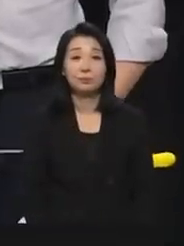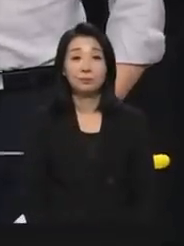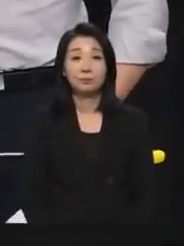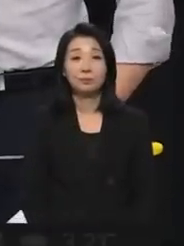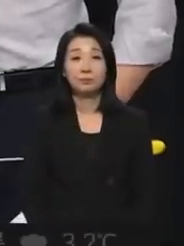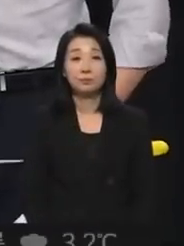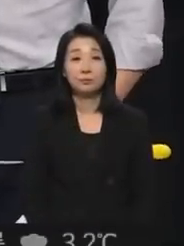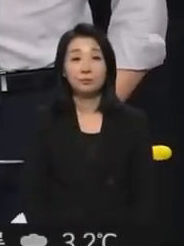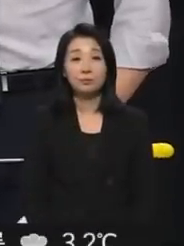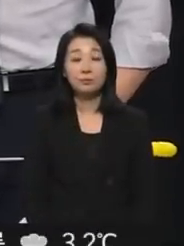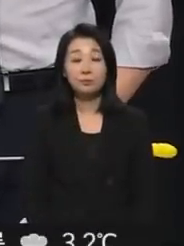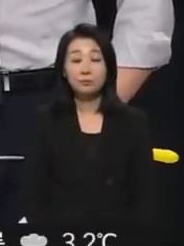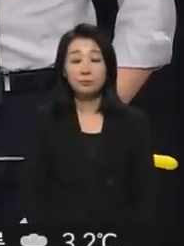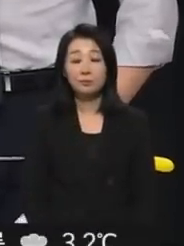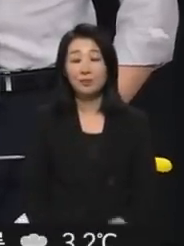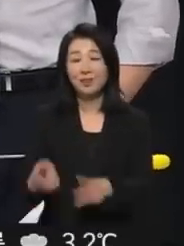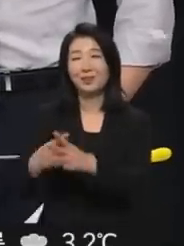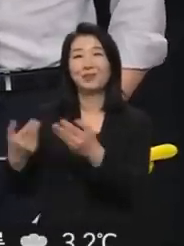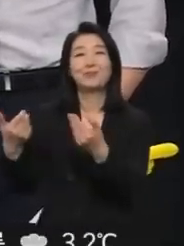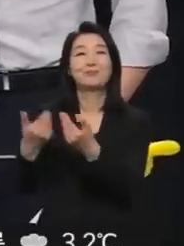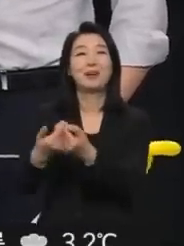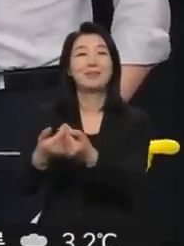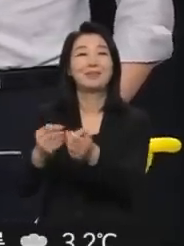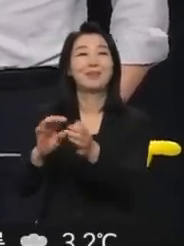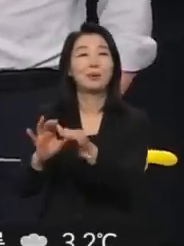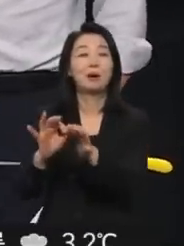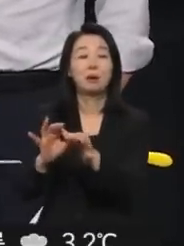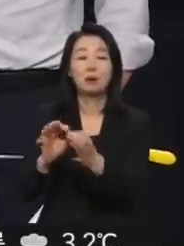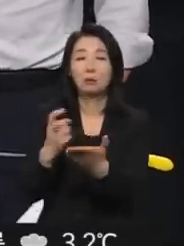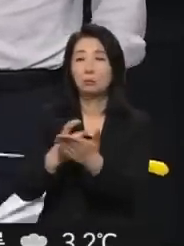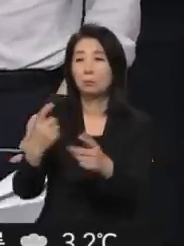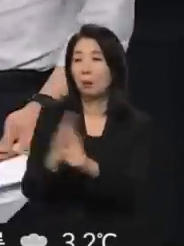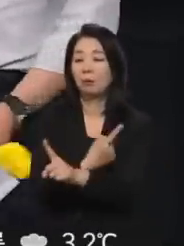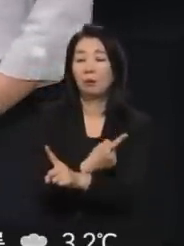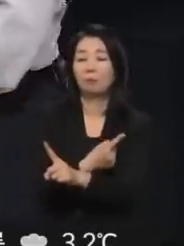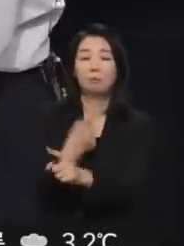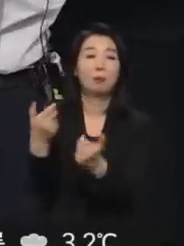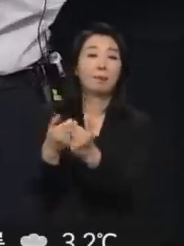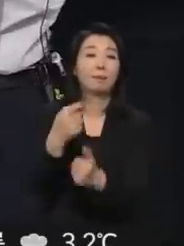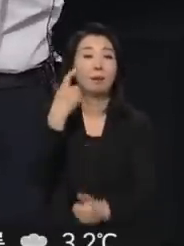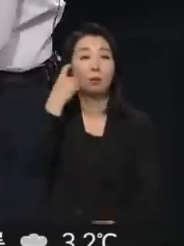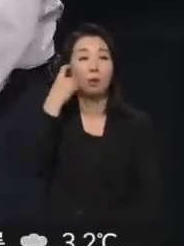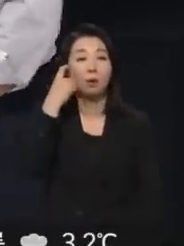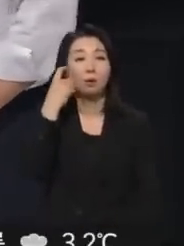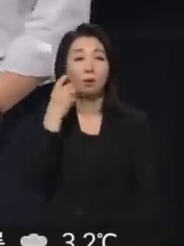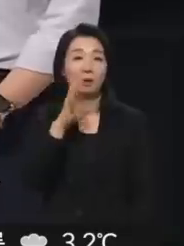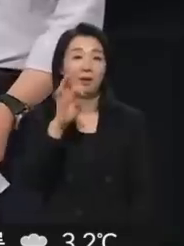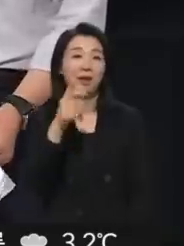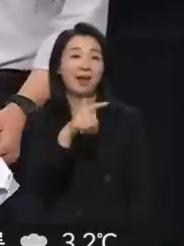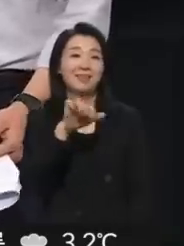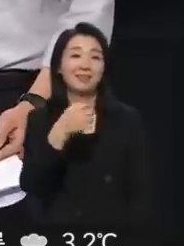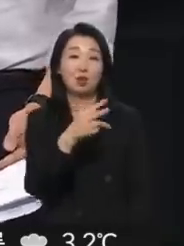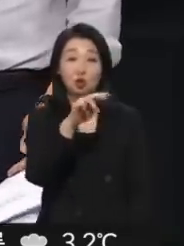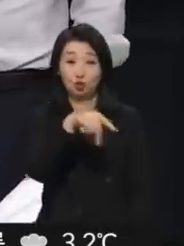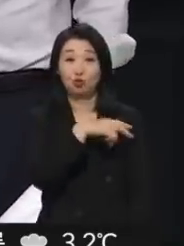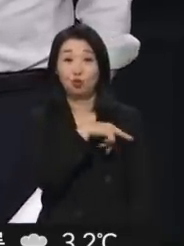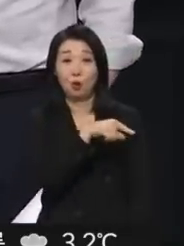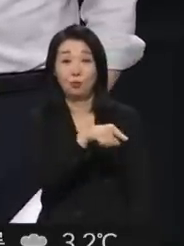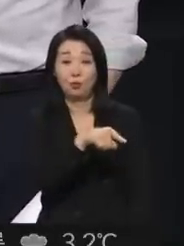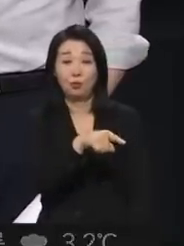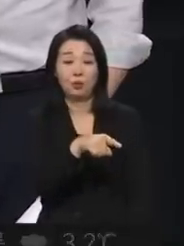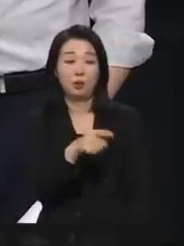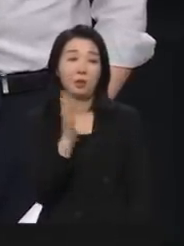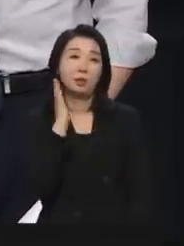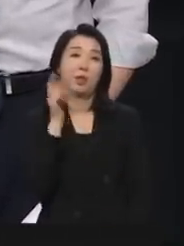반면 비윤계 주자들은 룰 변경 움직임에 반발하고 있습니다. 이 대표적인 게 안철수 의원입니다.